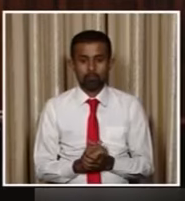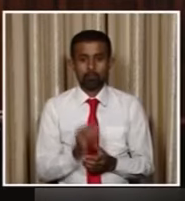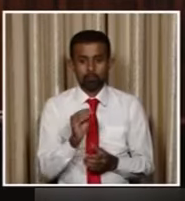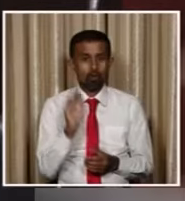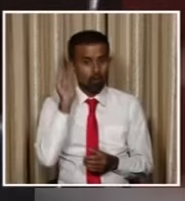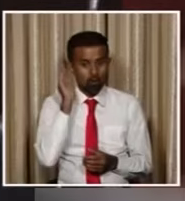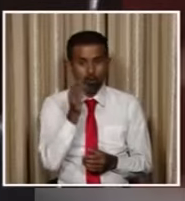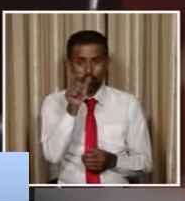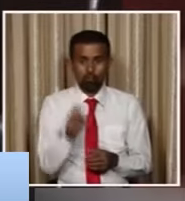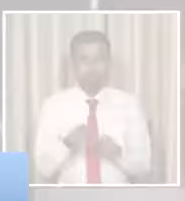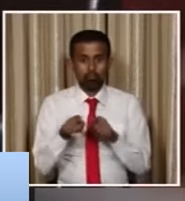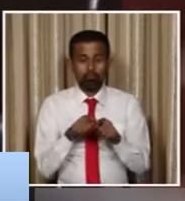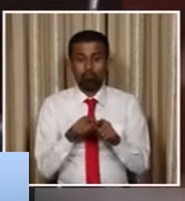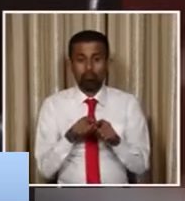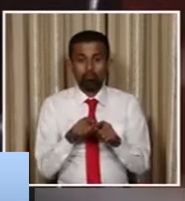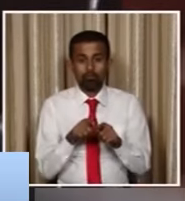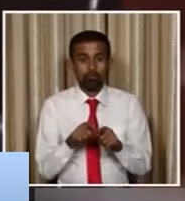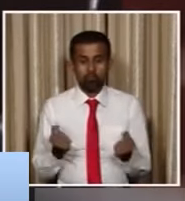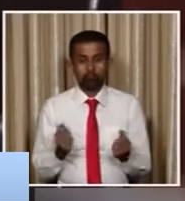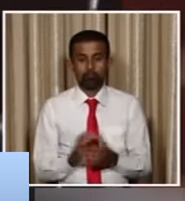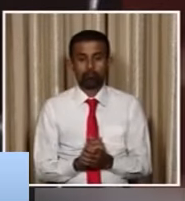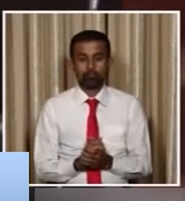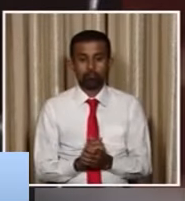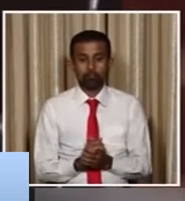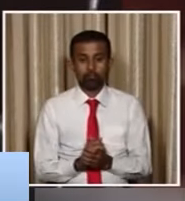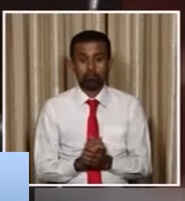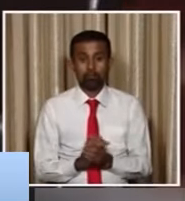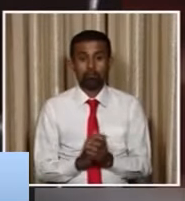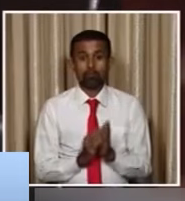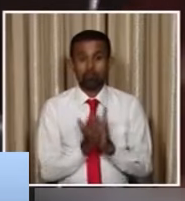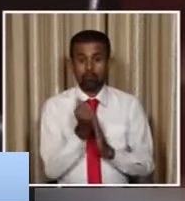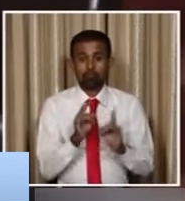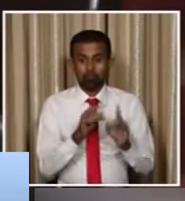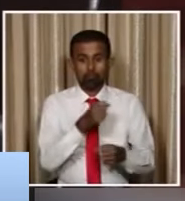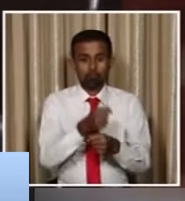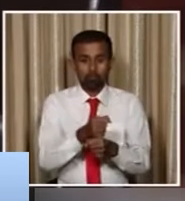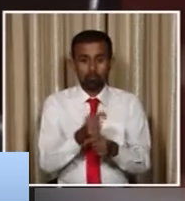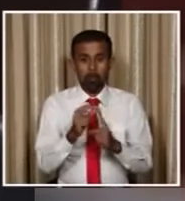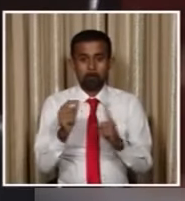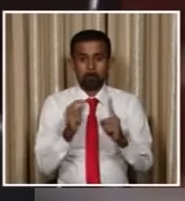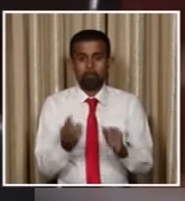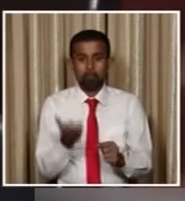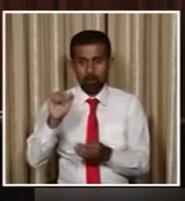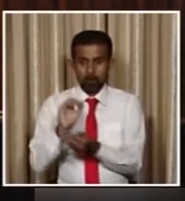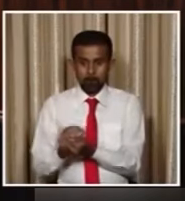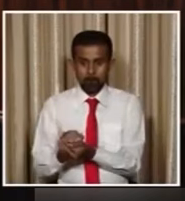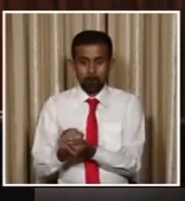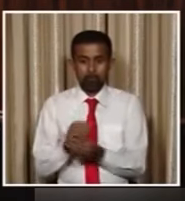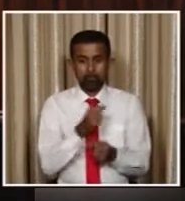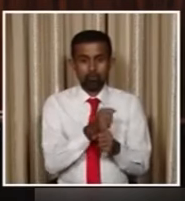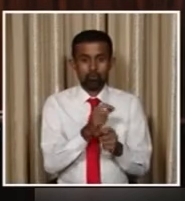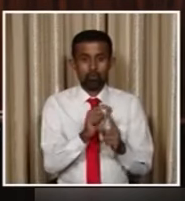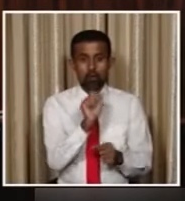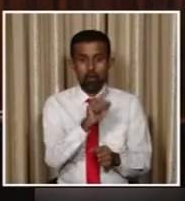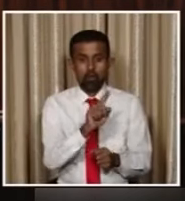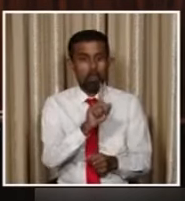ඉන්න. ඔබතුමාට ඕන විදිහට අත්‍යවශ්‍ය නිරූපණය කරන්න බෑ. ආවරණීය යෝග අනුව ආණ්ඩුව තමයි අවශ්‍ය මන්ත්‍රී සංඛ්‍යාව පෙන්නන්න ඕන. ආණ්ඩු පක්ෂයෙන්